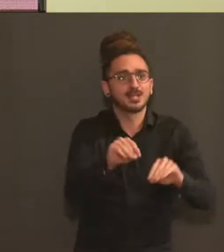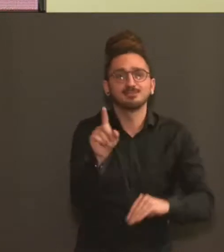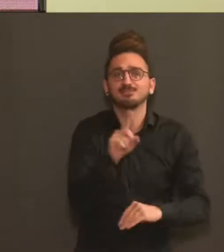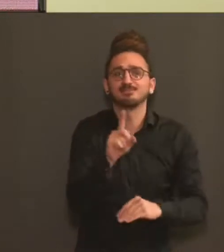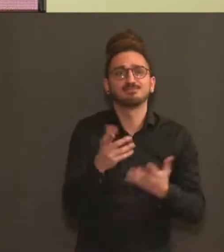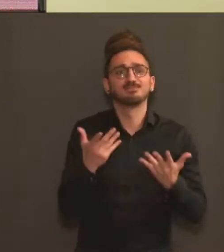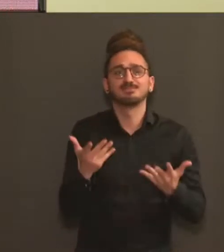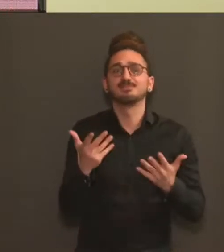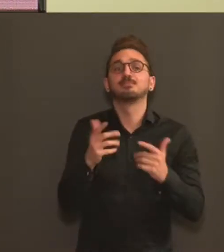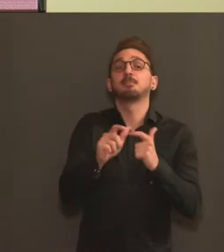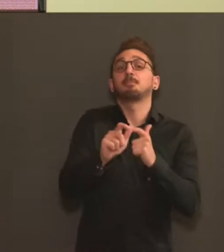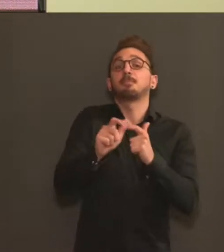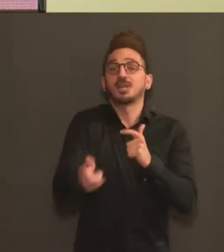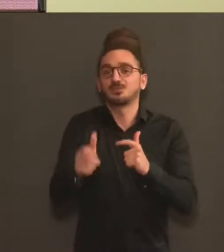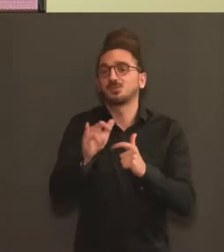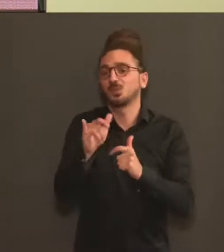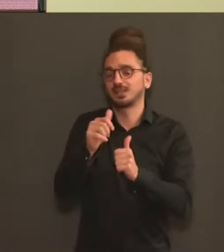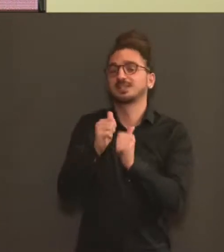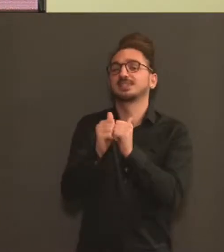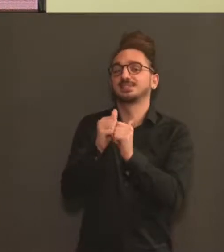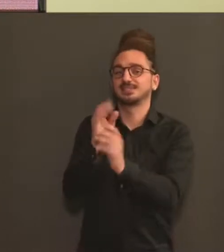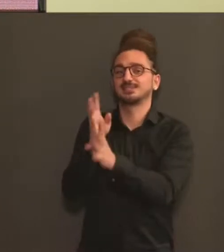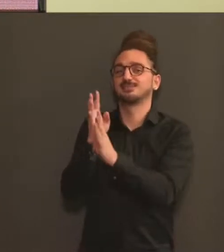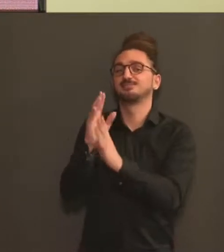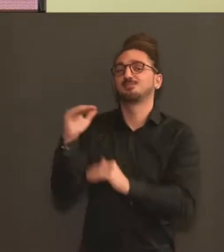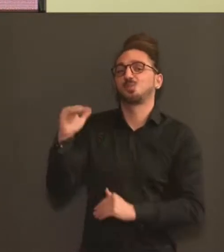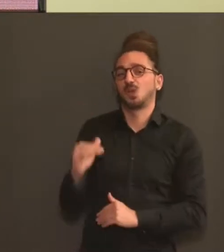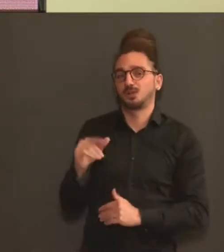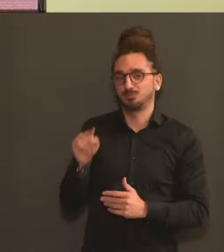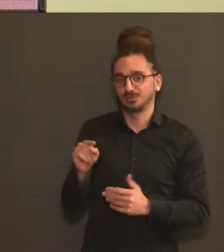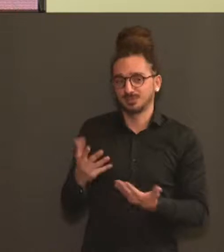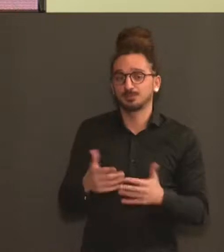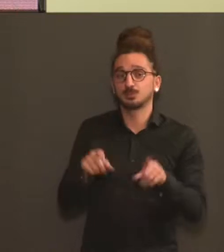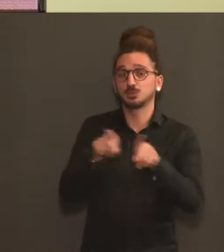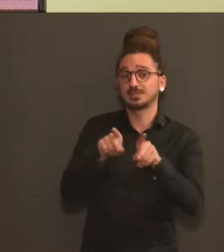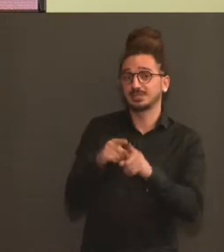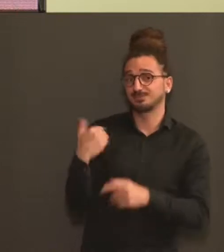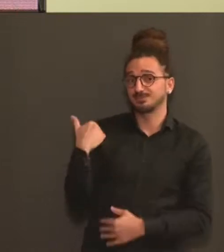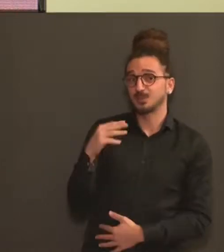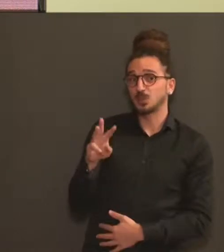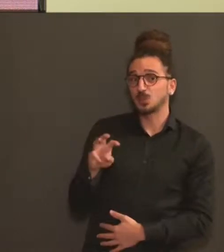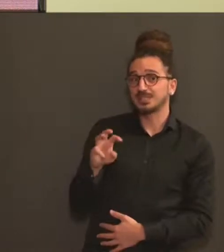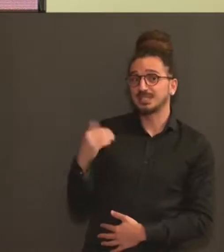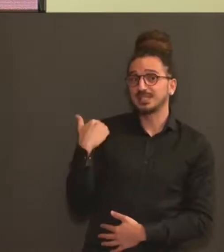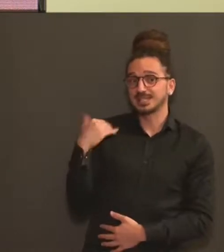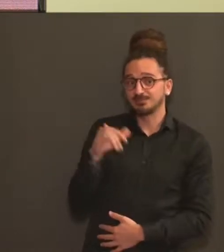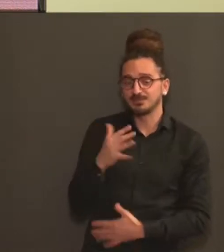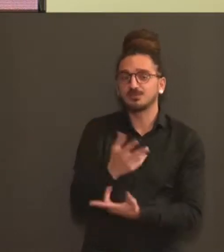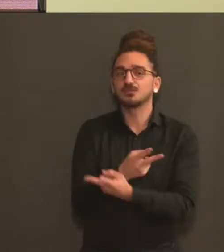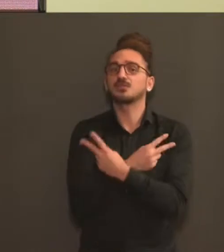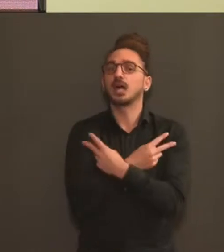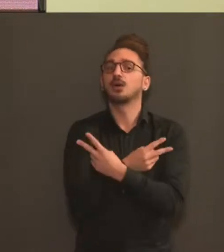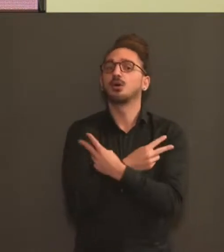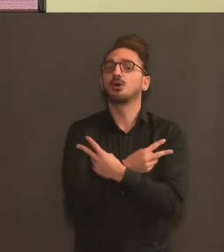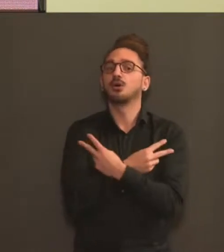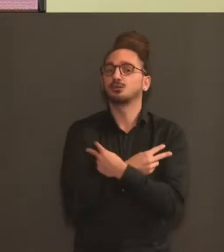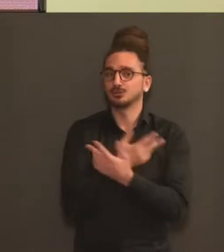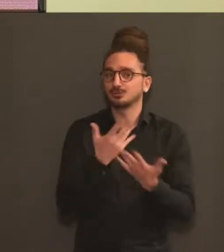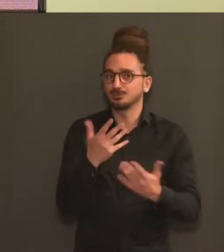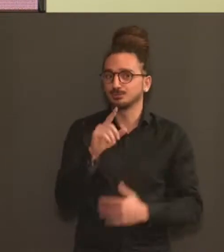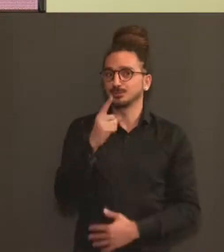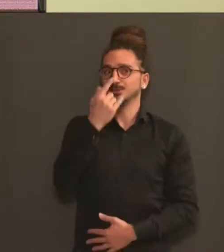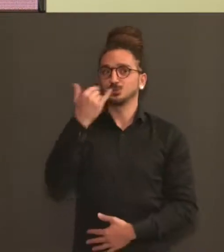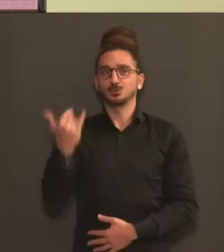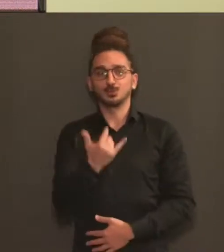qui reflètent le week-end de retour de vacances et le premier jour de reprise. Il est donc trop tôt pour pouvoir